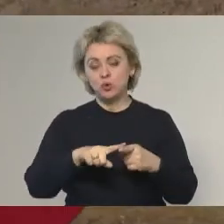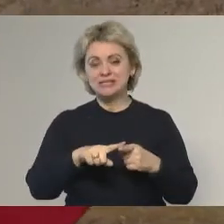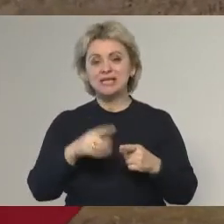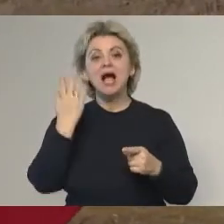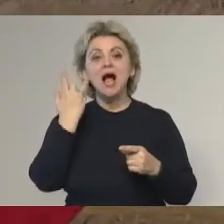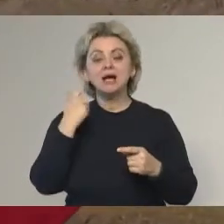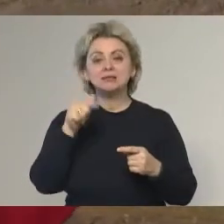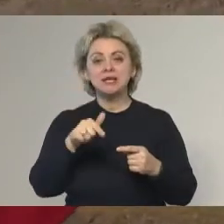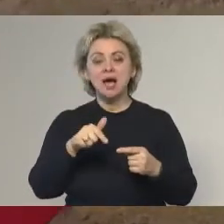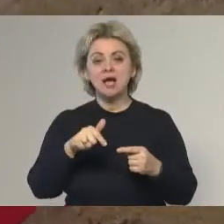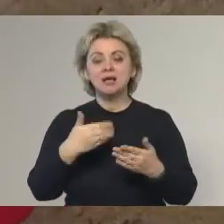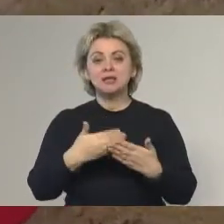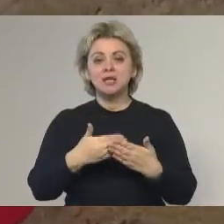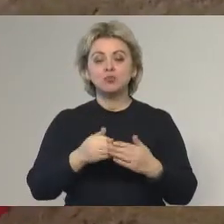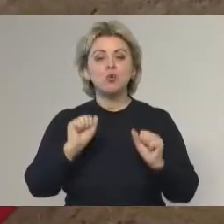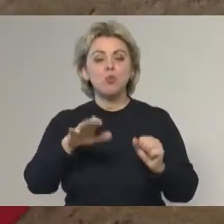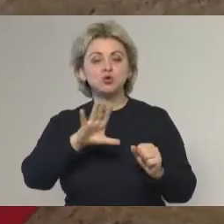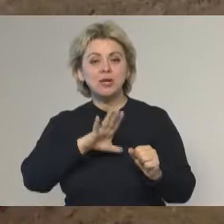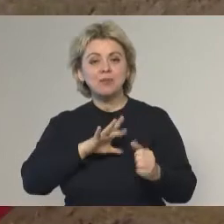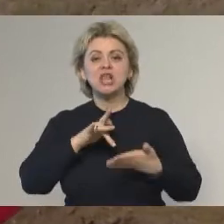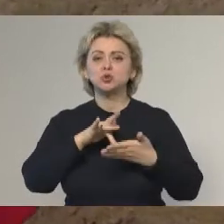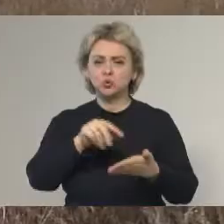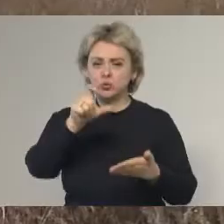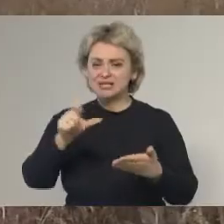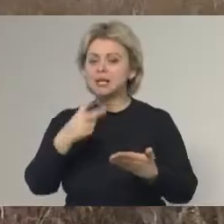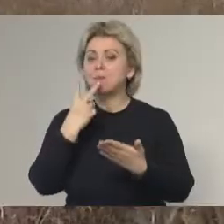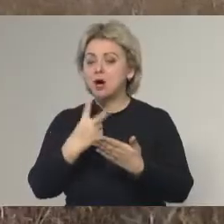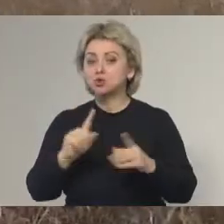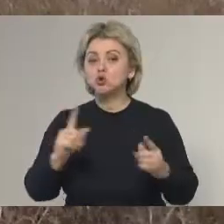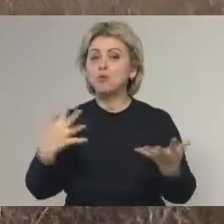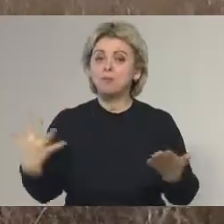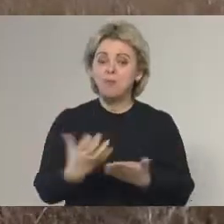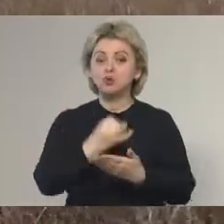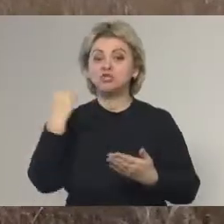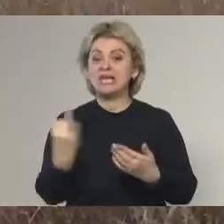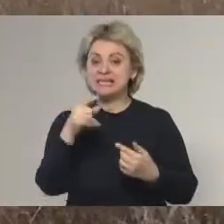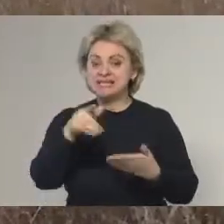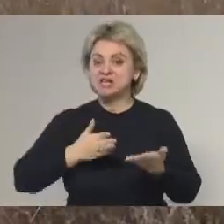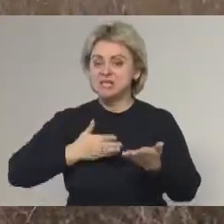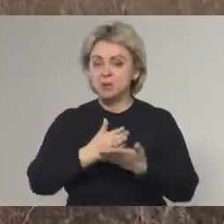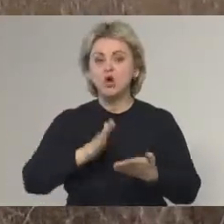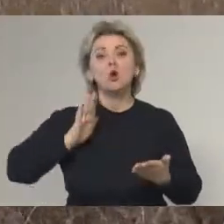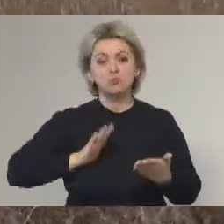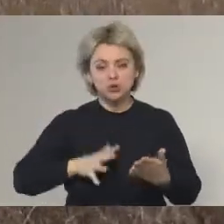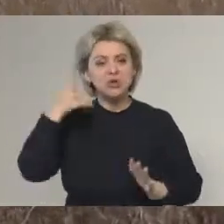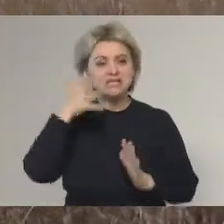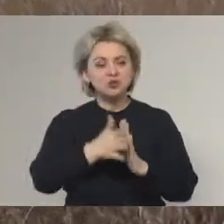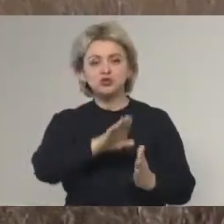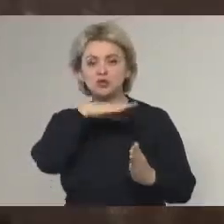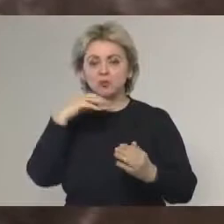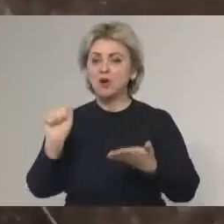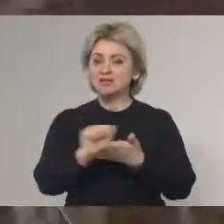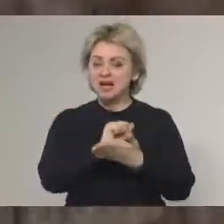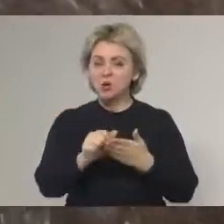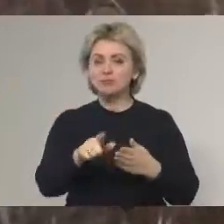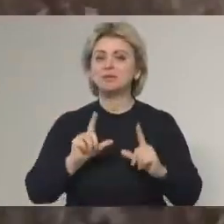когда, допустим, можно было и туристам показывать. Чтобы получился интересный маршрут, придется изучить массу